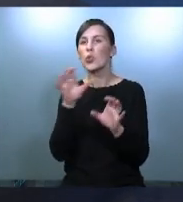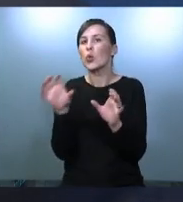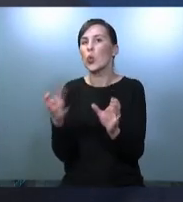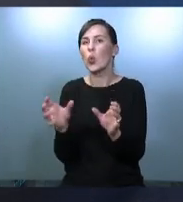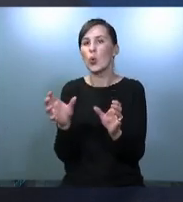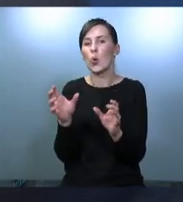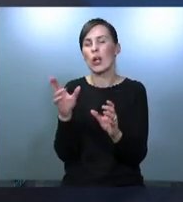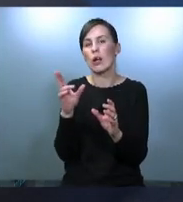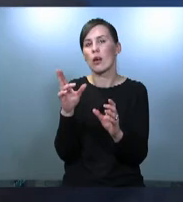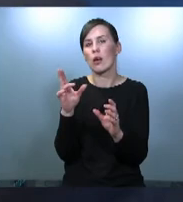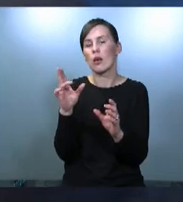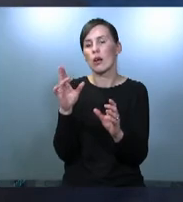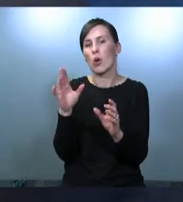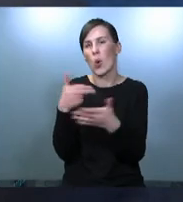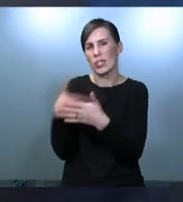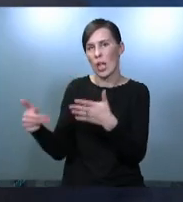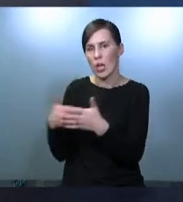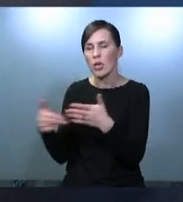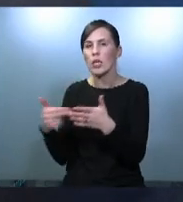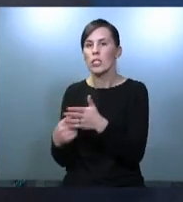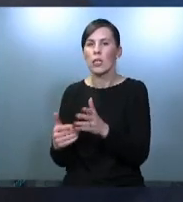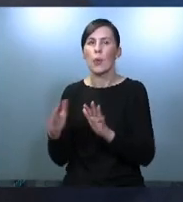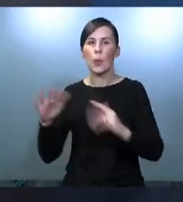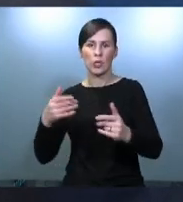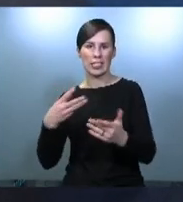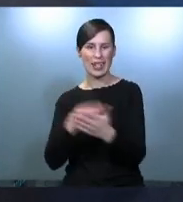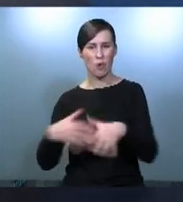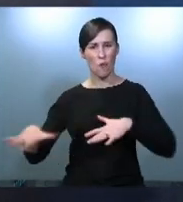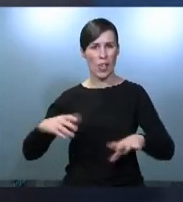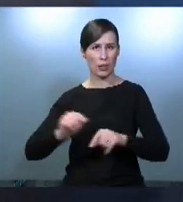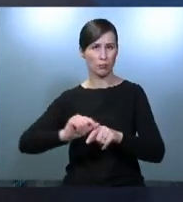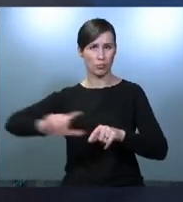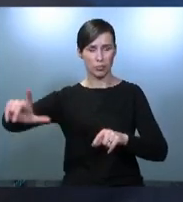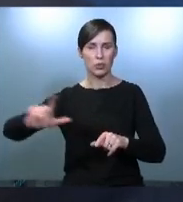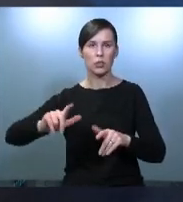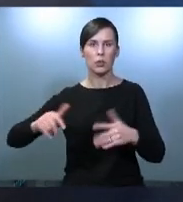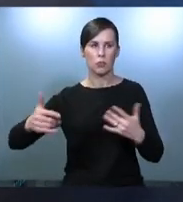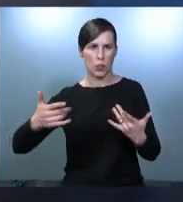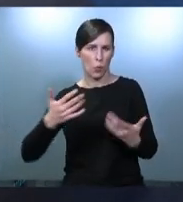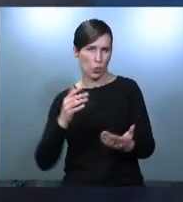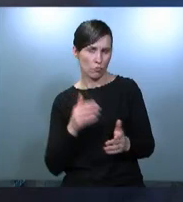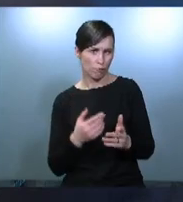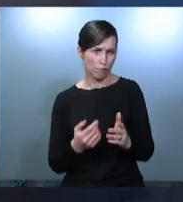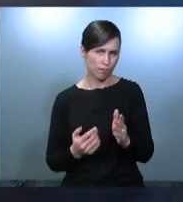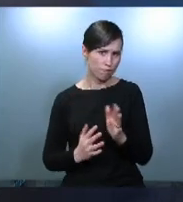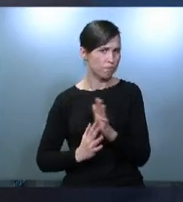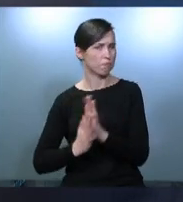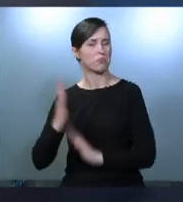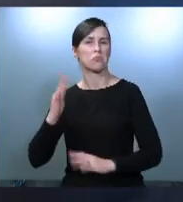jisai yra kaip pavyzdys ir kitiem investuotojam. Ir tas suaktyvėjimas tikrai jaučiamas. Darbas